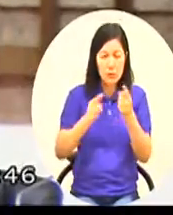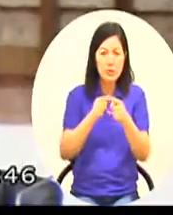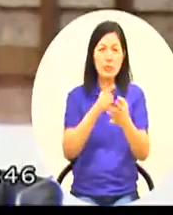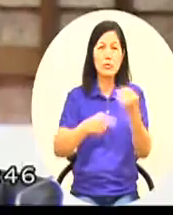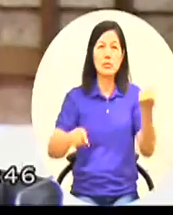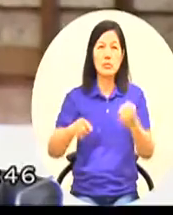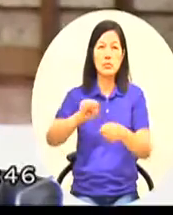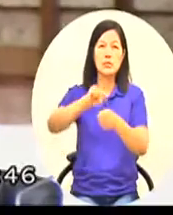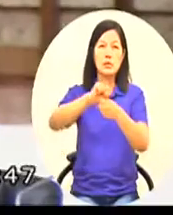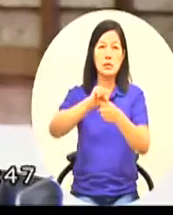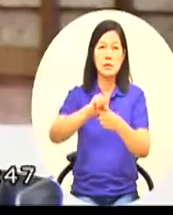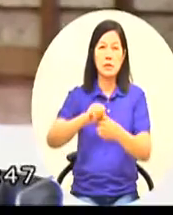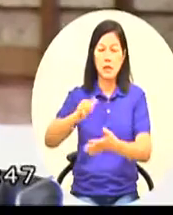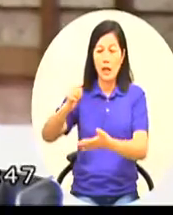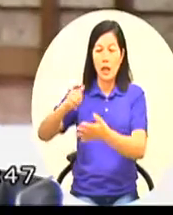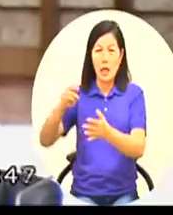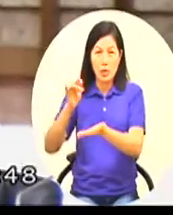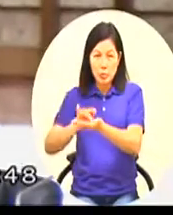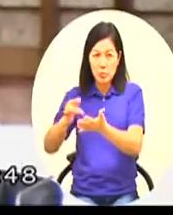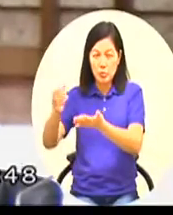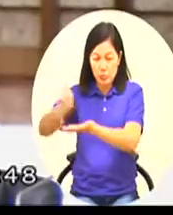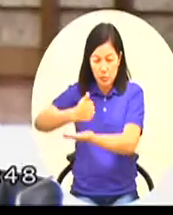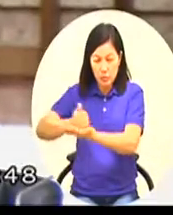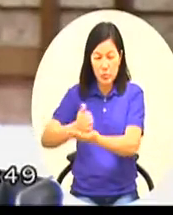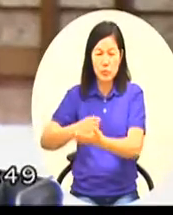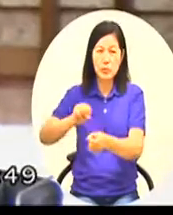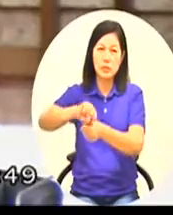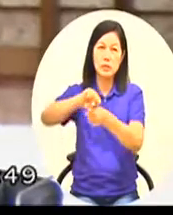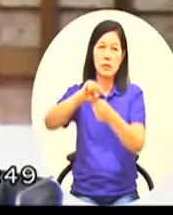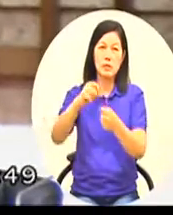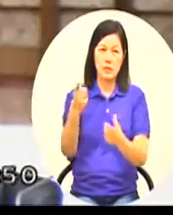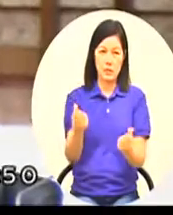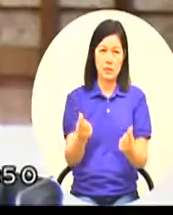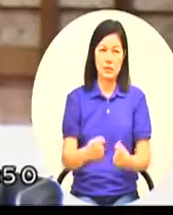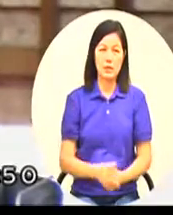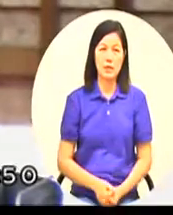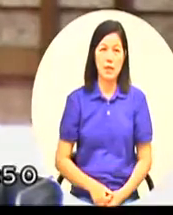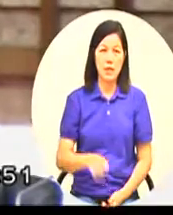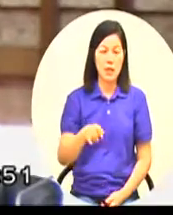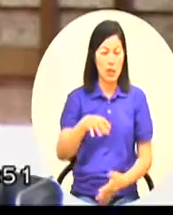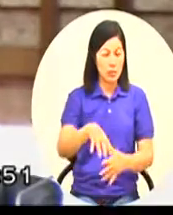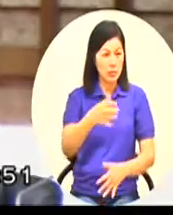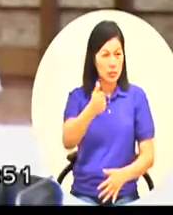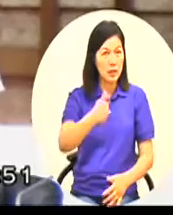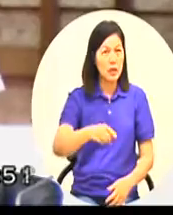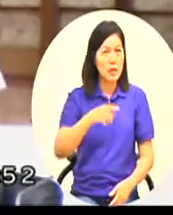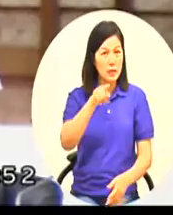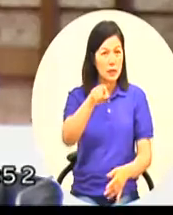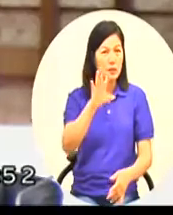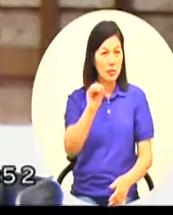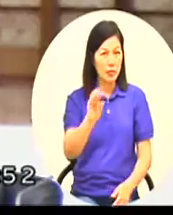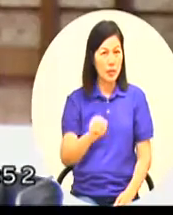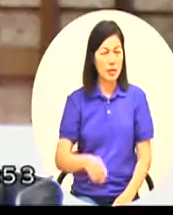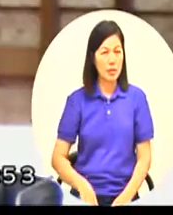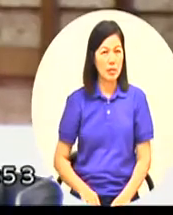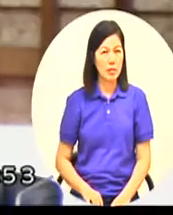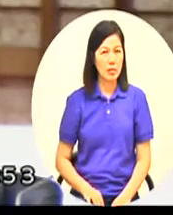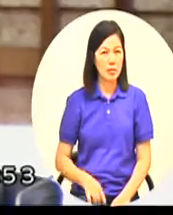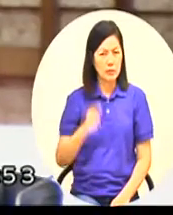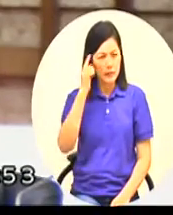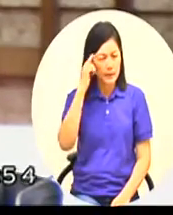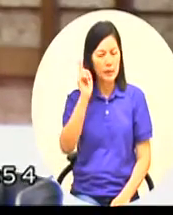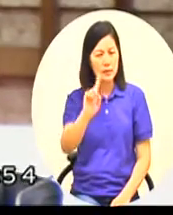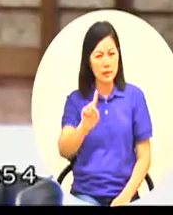来的毒品也在增加。那我们来讲的话，在这上面，局长，你有没有再有作为的一番处